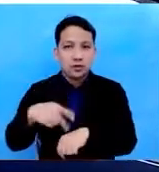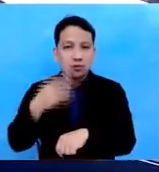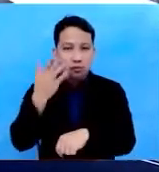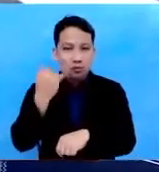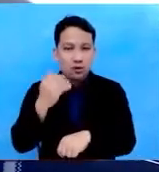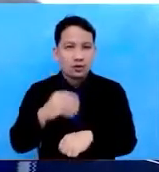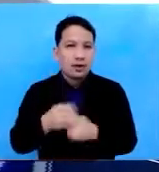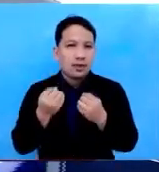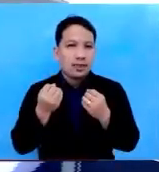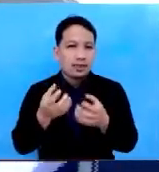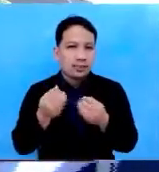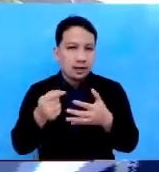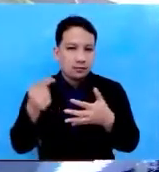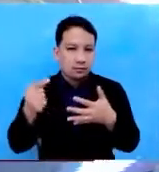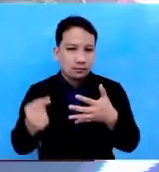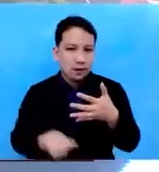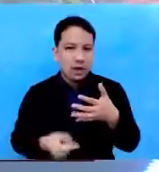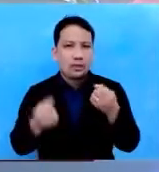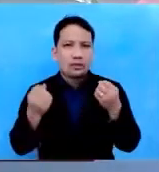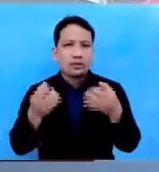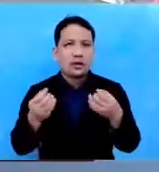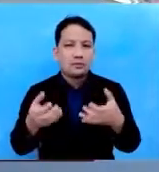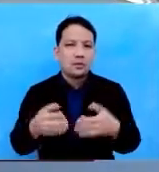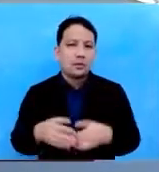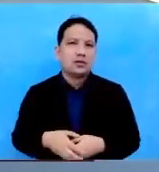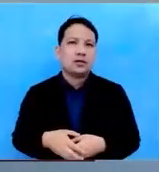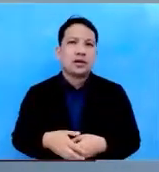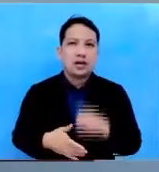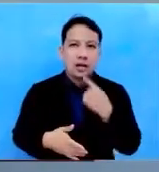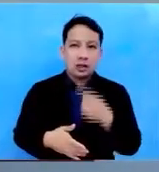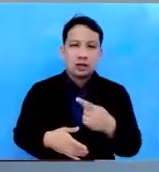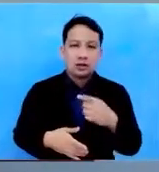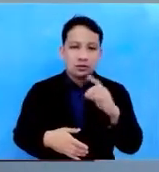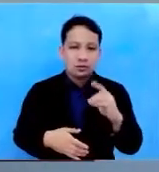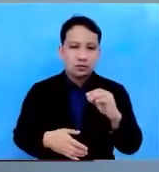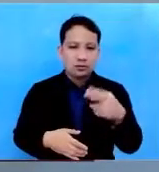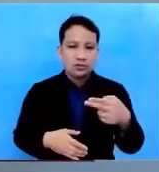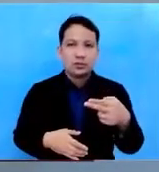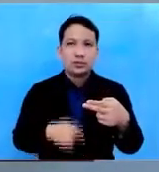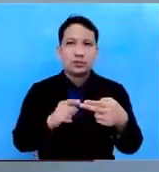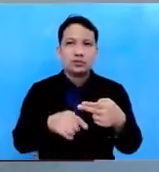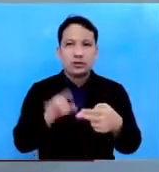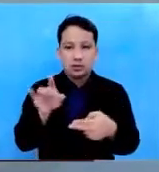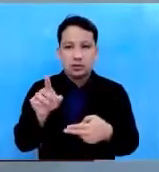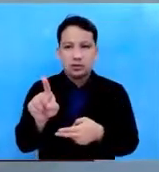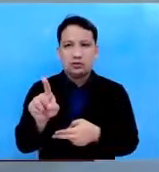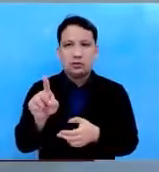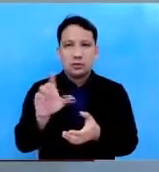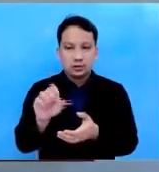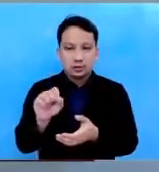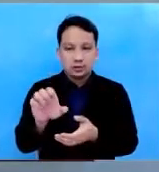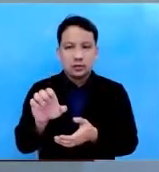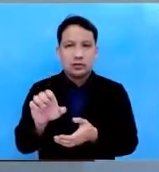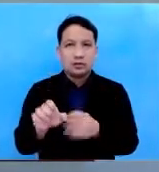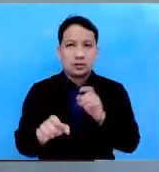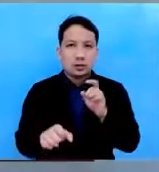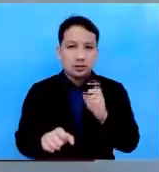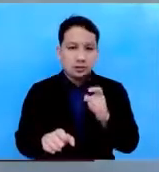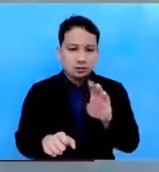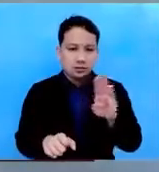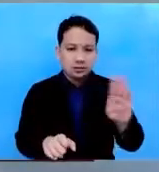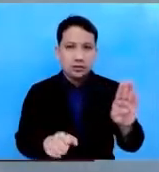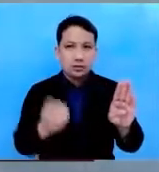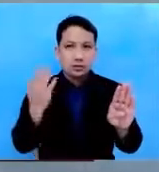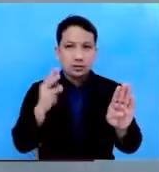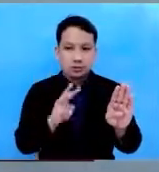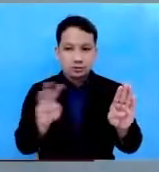dami pala nila. Ayon po sa DOH, merong na-detect na 81 kaso ng Omicron XBB sa variant sa Western